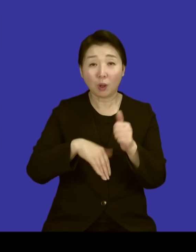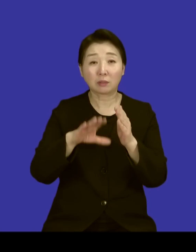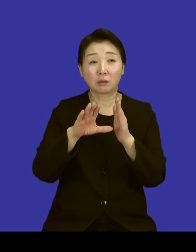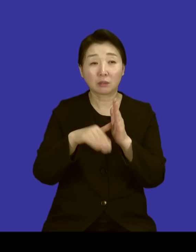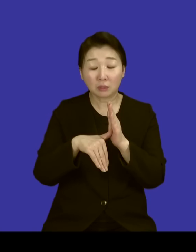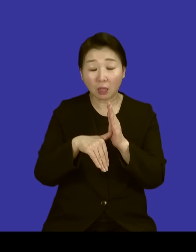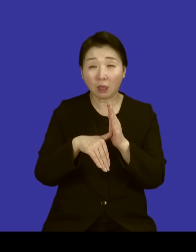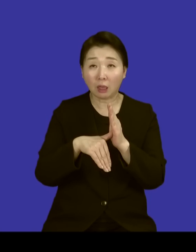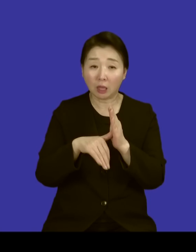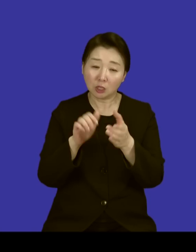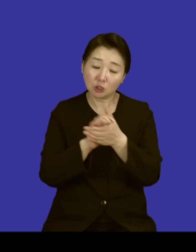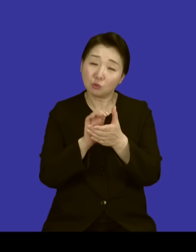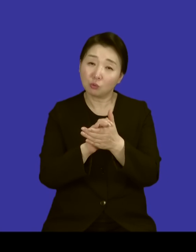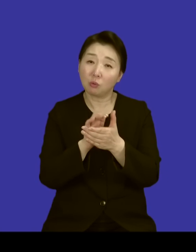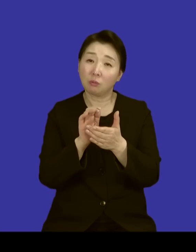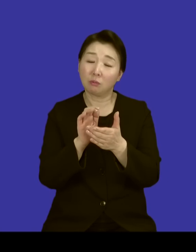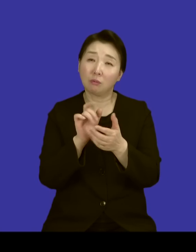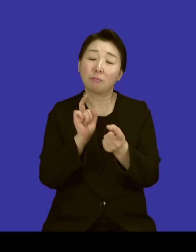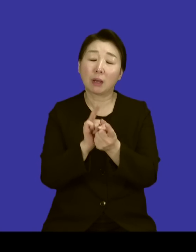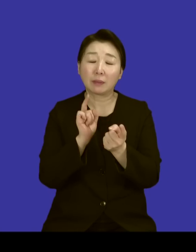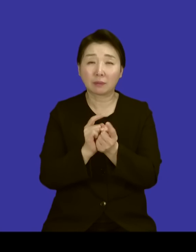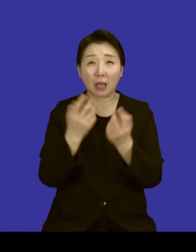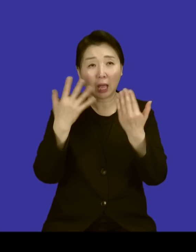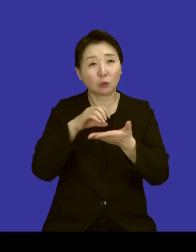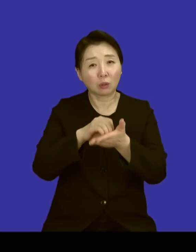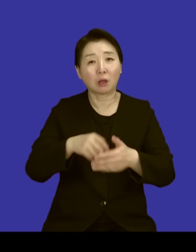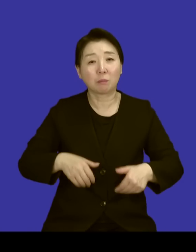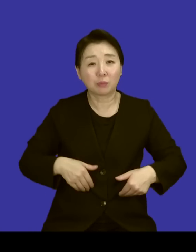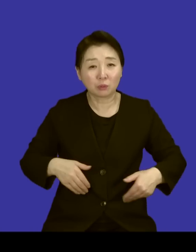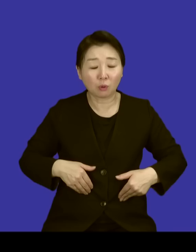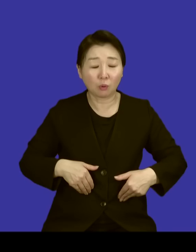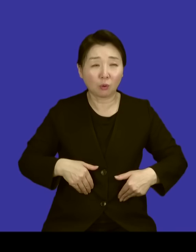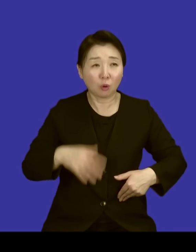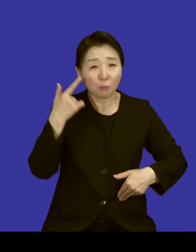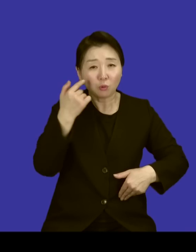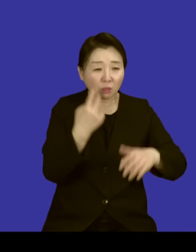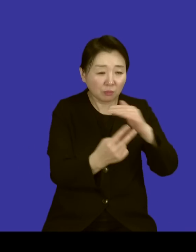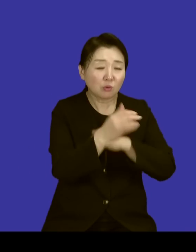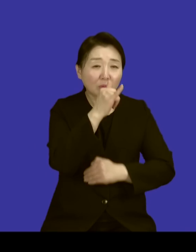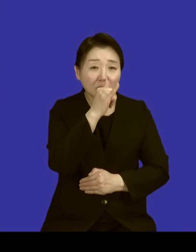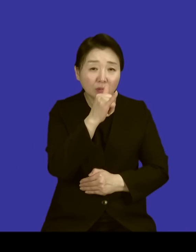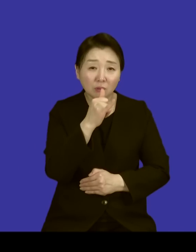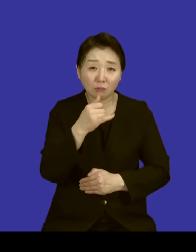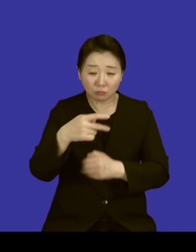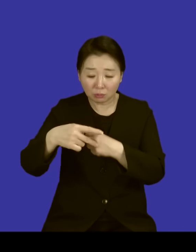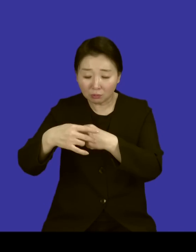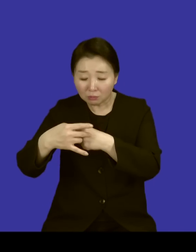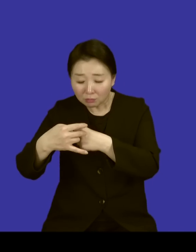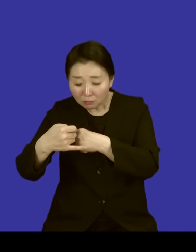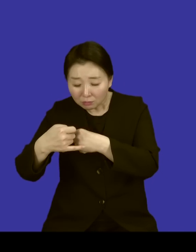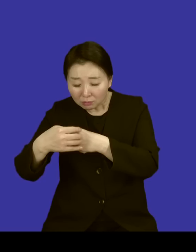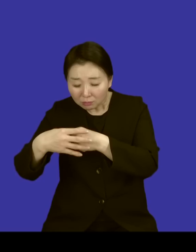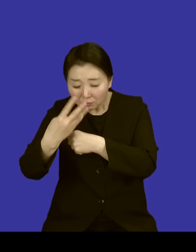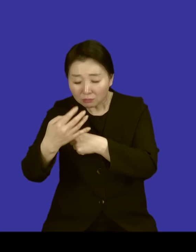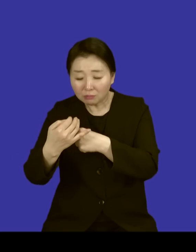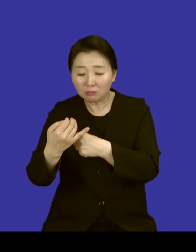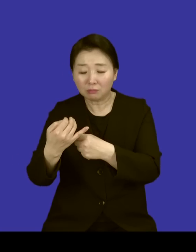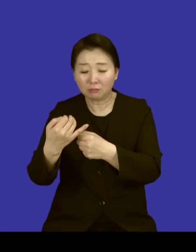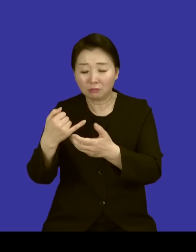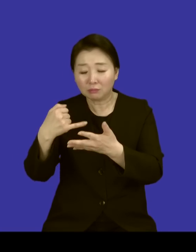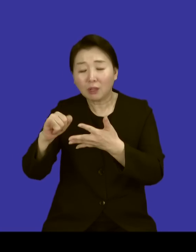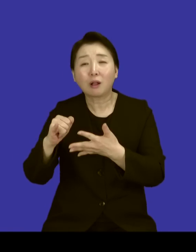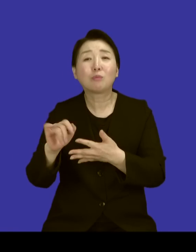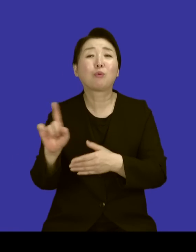친구들도 사귀어야 되고 이게 그냥 목사님의 비전을 보고 몸을 던지시지만 이 아이는 무슨 이 불안정한